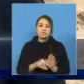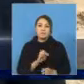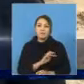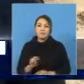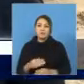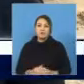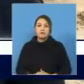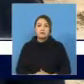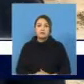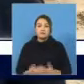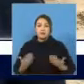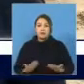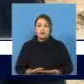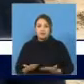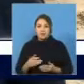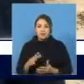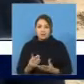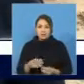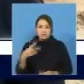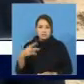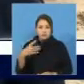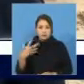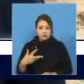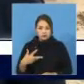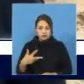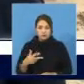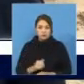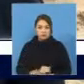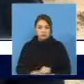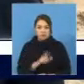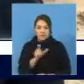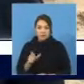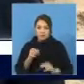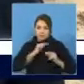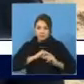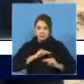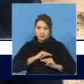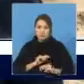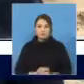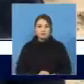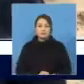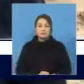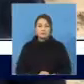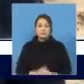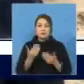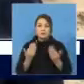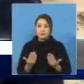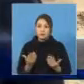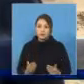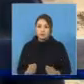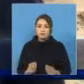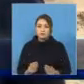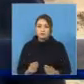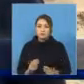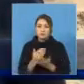бойынша жергілікті тұрғындардан 23 адам жұмысқа қамтылды. Бүгінгі күні аталған